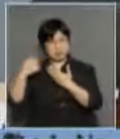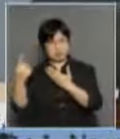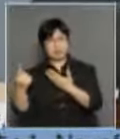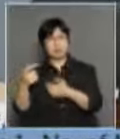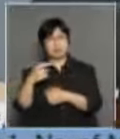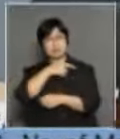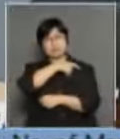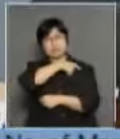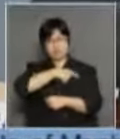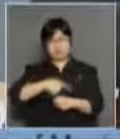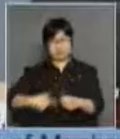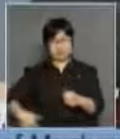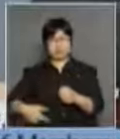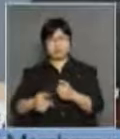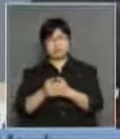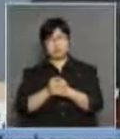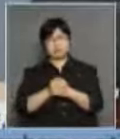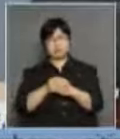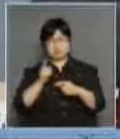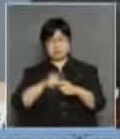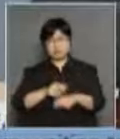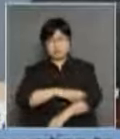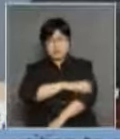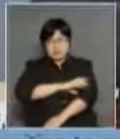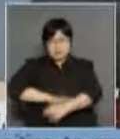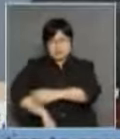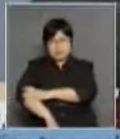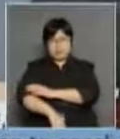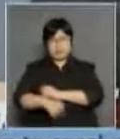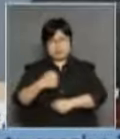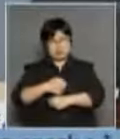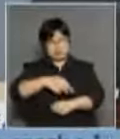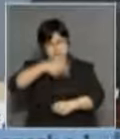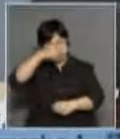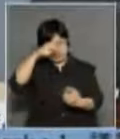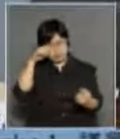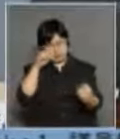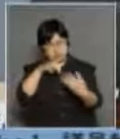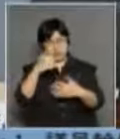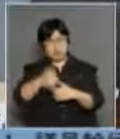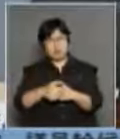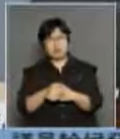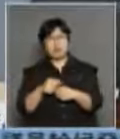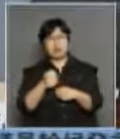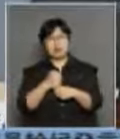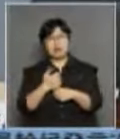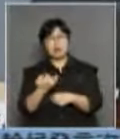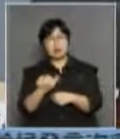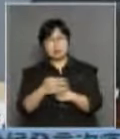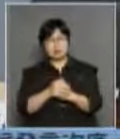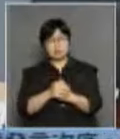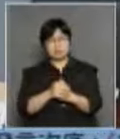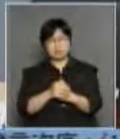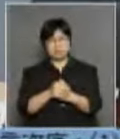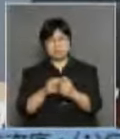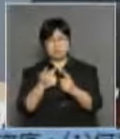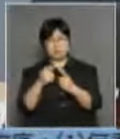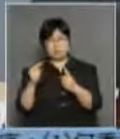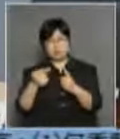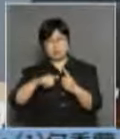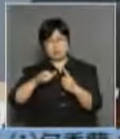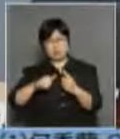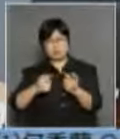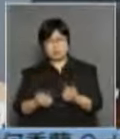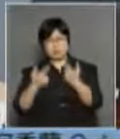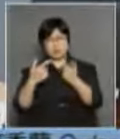員去真的捲起衫袖做些事跟政府傾下啦，是不是啊？由這個186,000升到